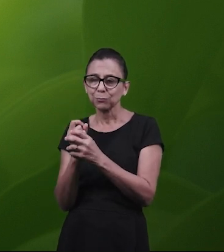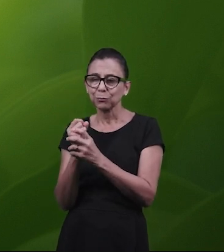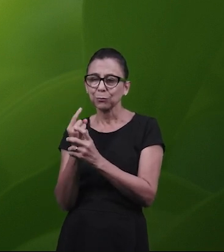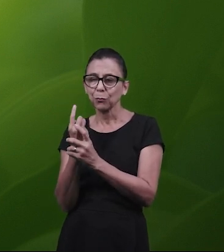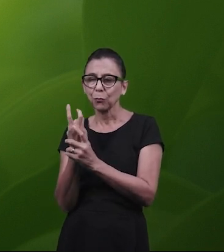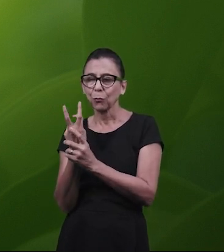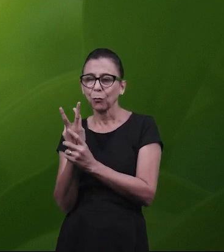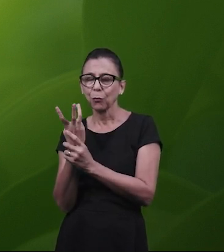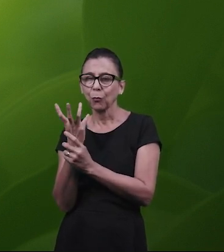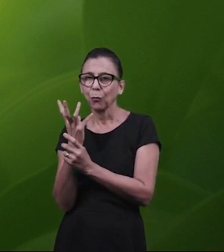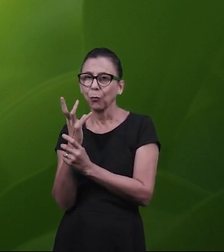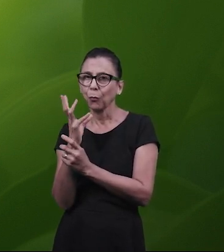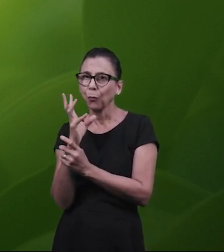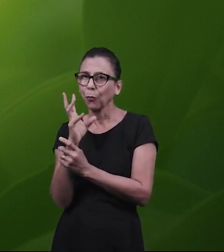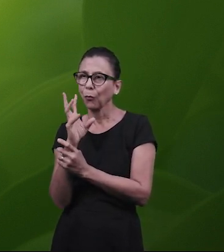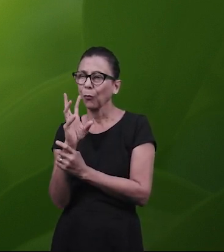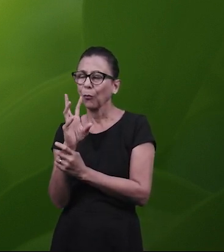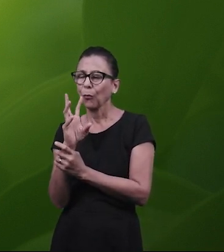la croissance,